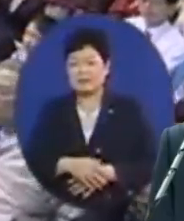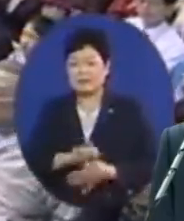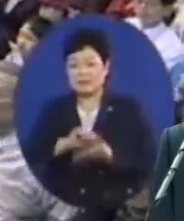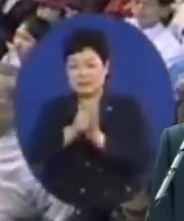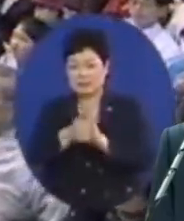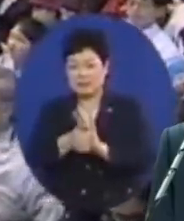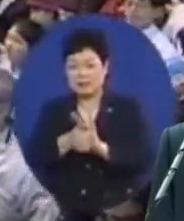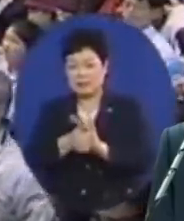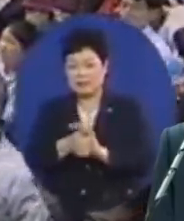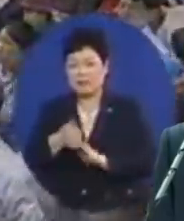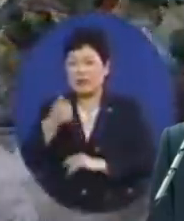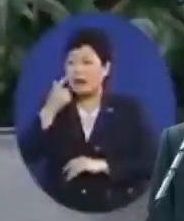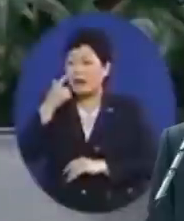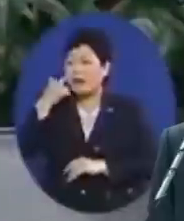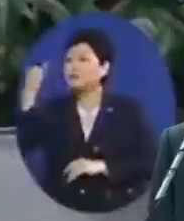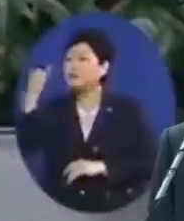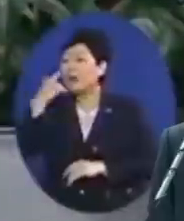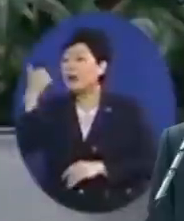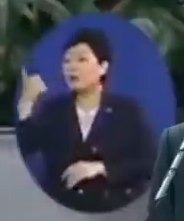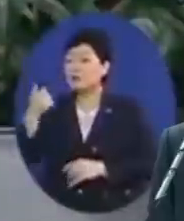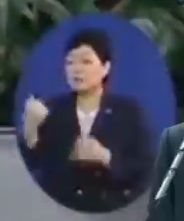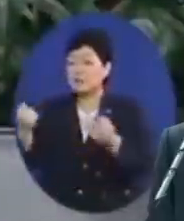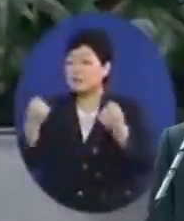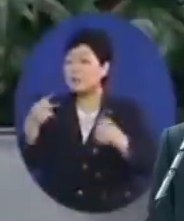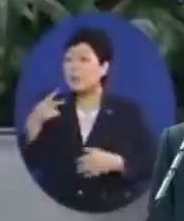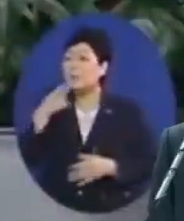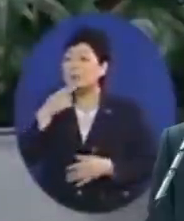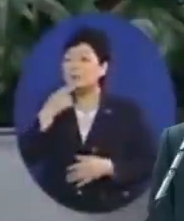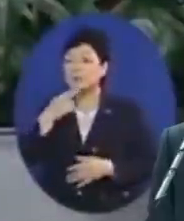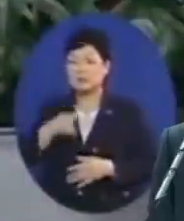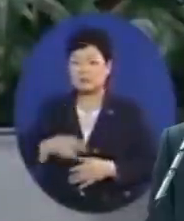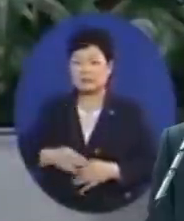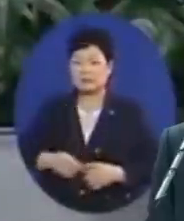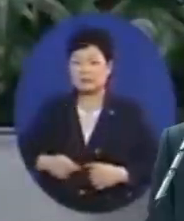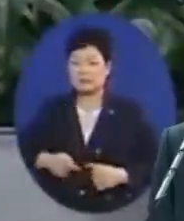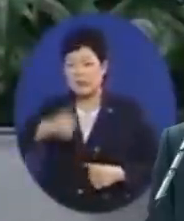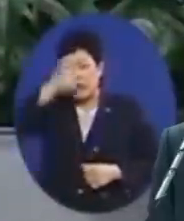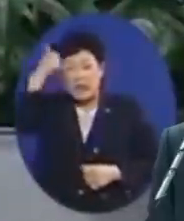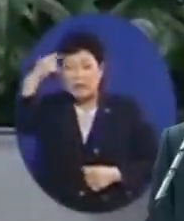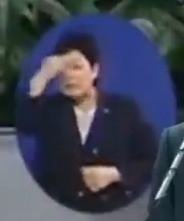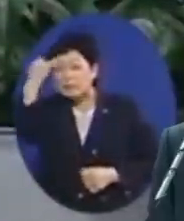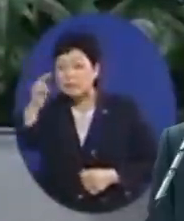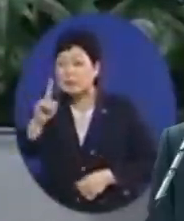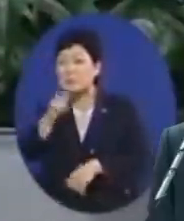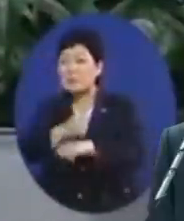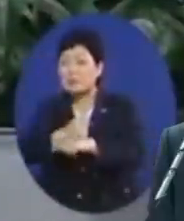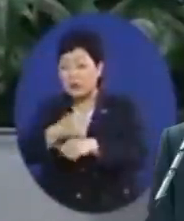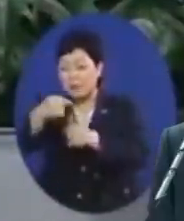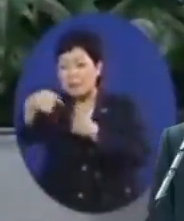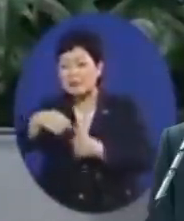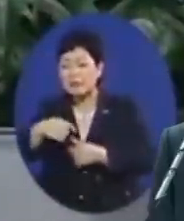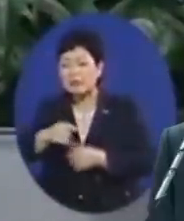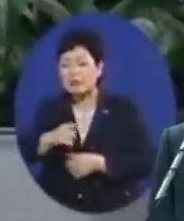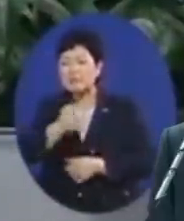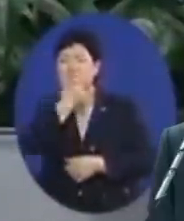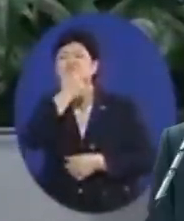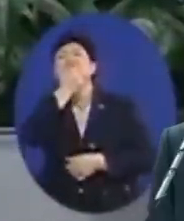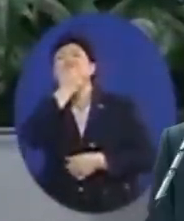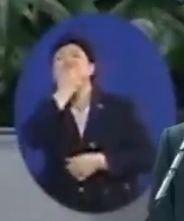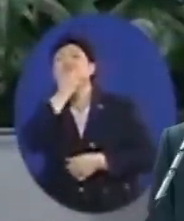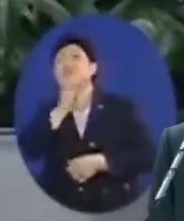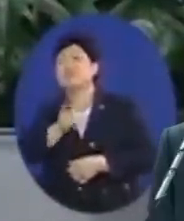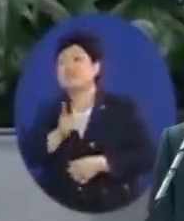자식이 아버지 어머니 힘도 아무것도 없는 할아버지 할머니가 뭘 날 보고 명령하노? 웃기네